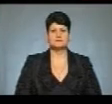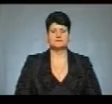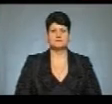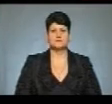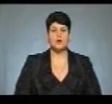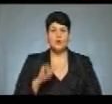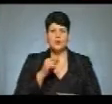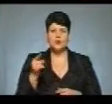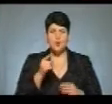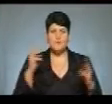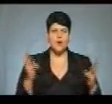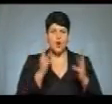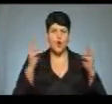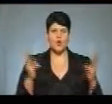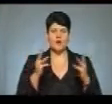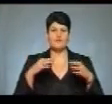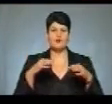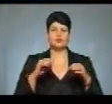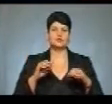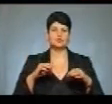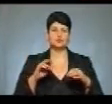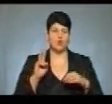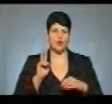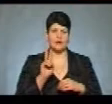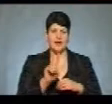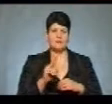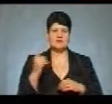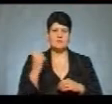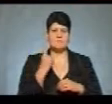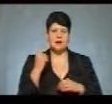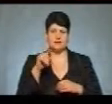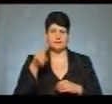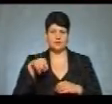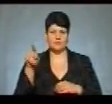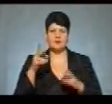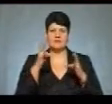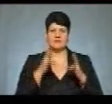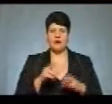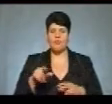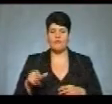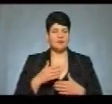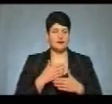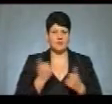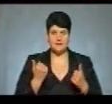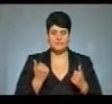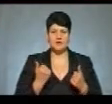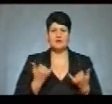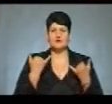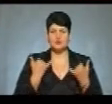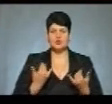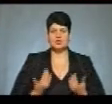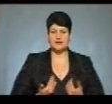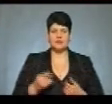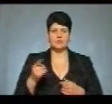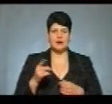У Тернополі горів тролейбус, який курсує за першим маршрутом. Травмованих немає. Відсьогодні жителі Бережанського,